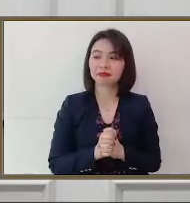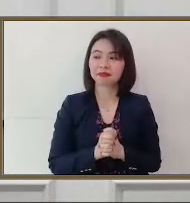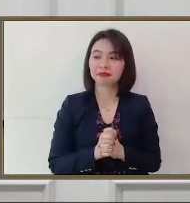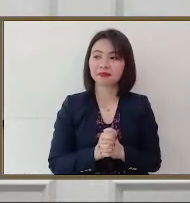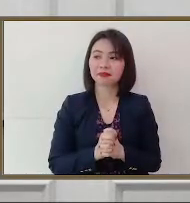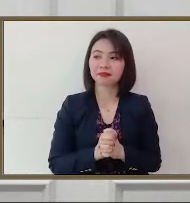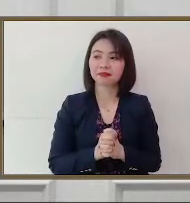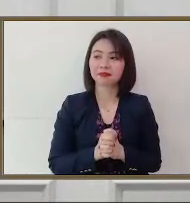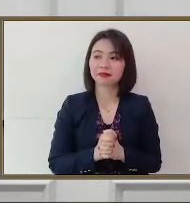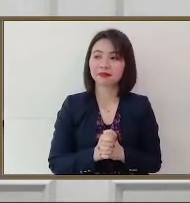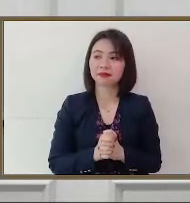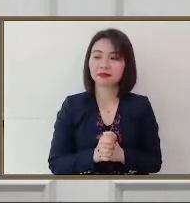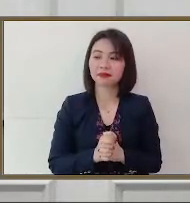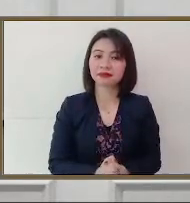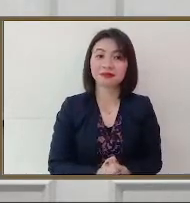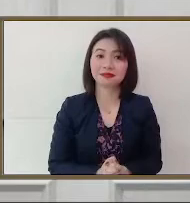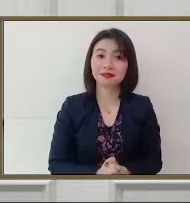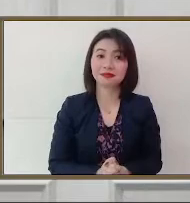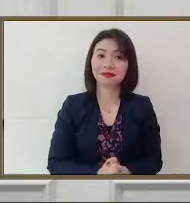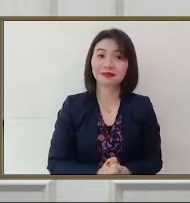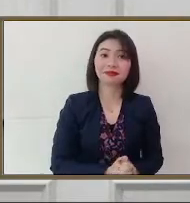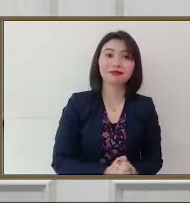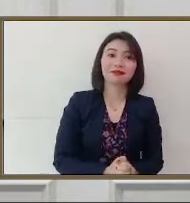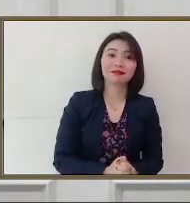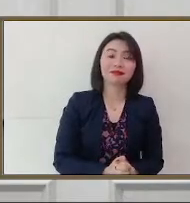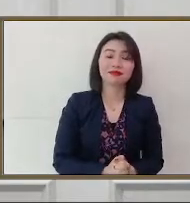Hindi ba tayo kinikilabutan dyan?